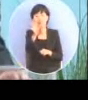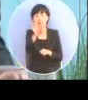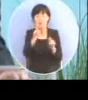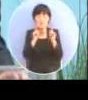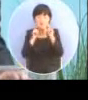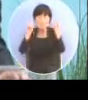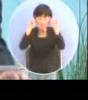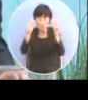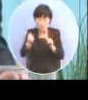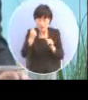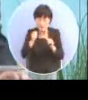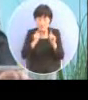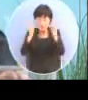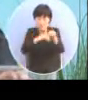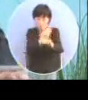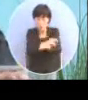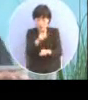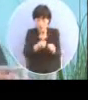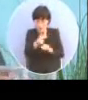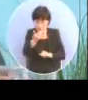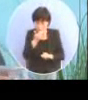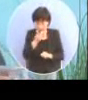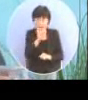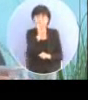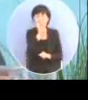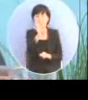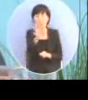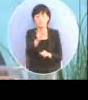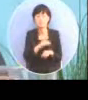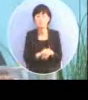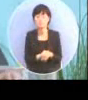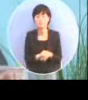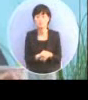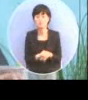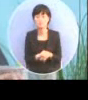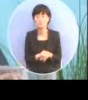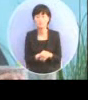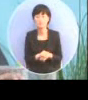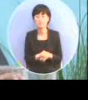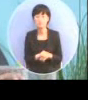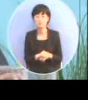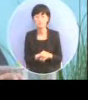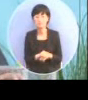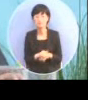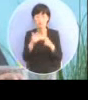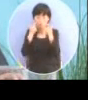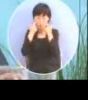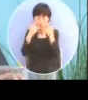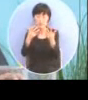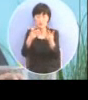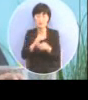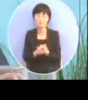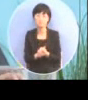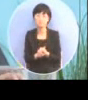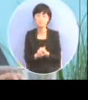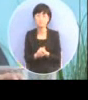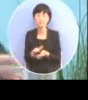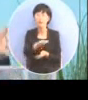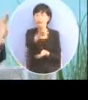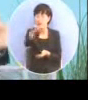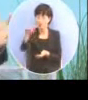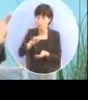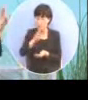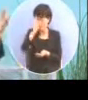지옥의 배경이 지옥 권세가 너를 이기지 못할 것이다. Quyền phép của ông âm phủ cũng không thắng được ngươi đâu. 확실합니다. Chắc chắn là vậy.